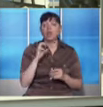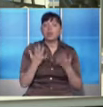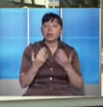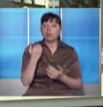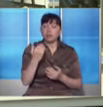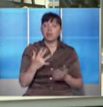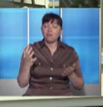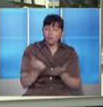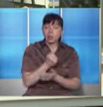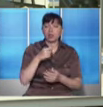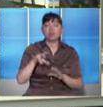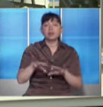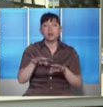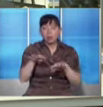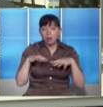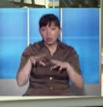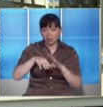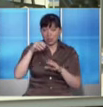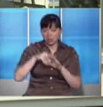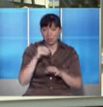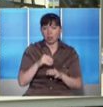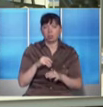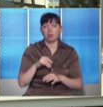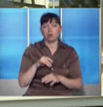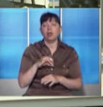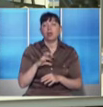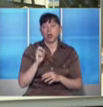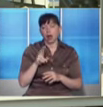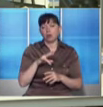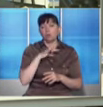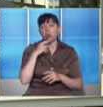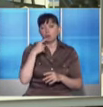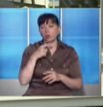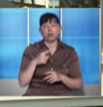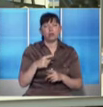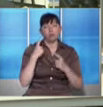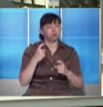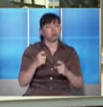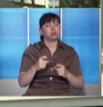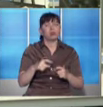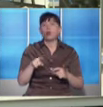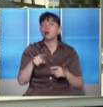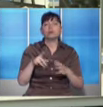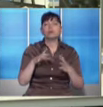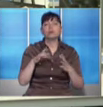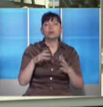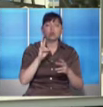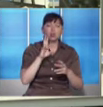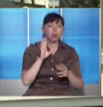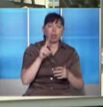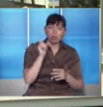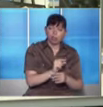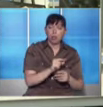câștiga alegerile parlamentare, așa cum unii spun zdrobitor, alții spun la limită,